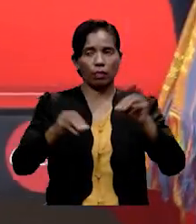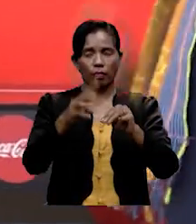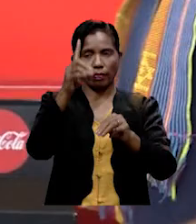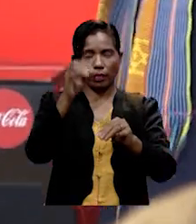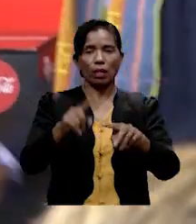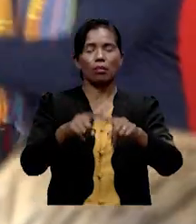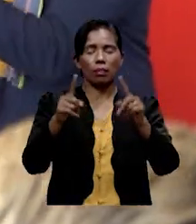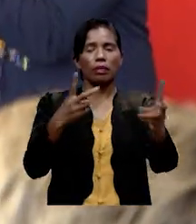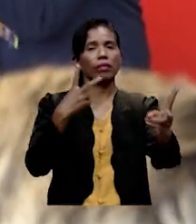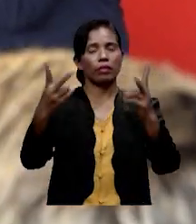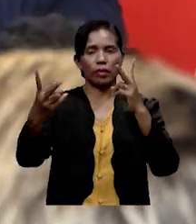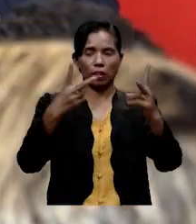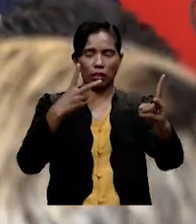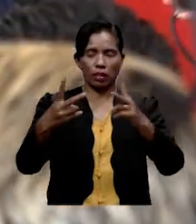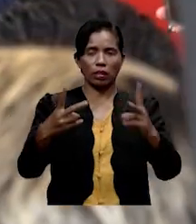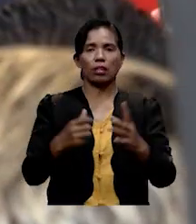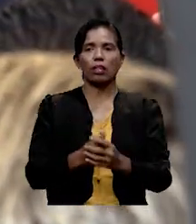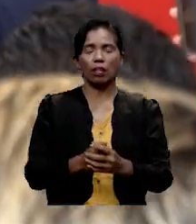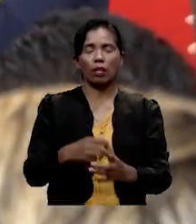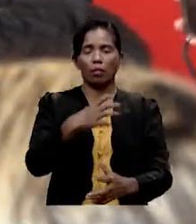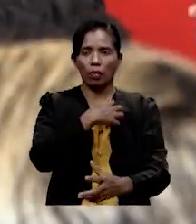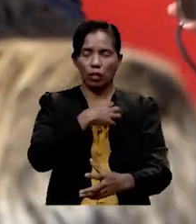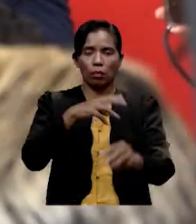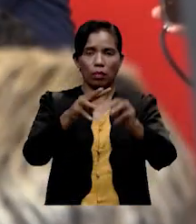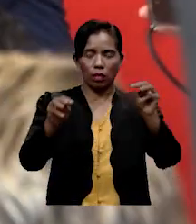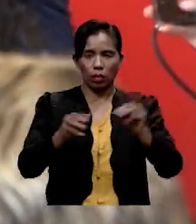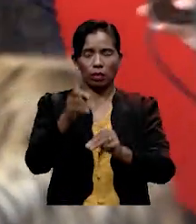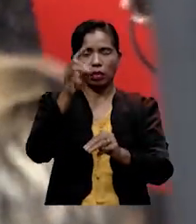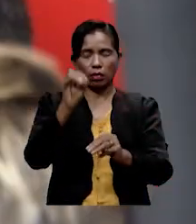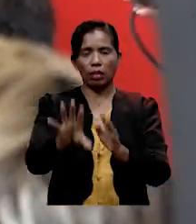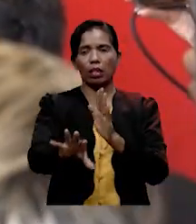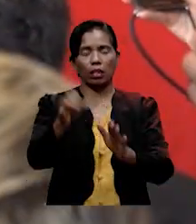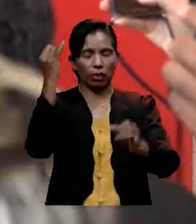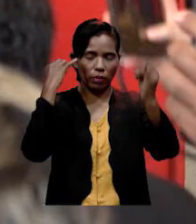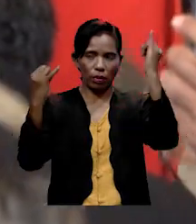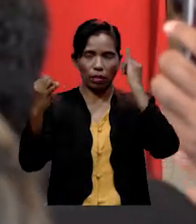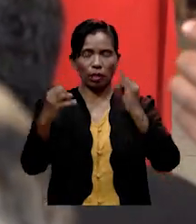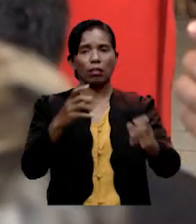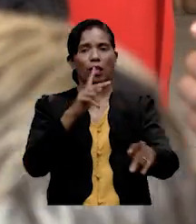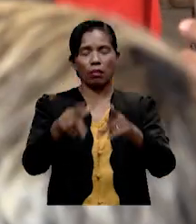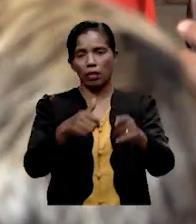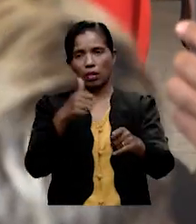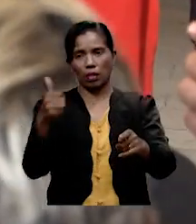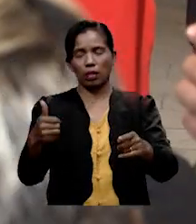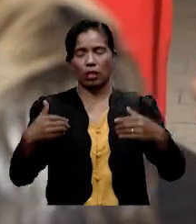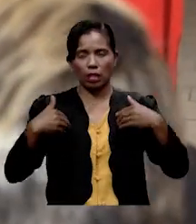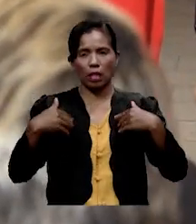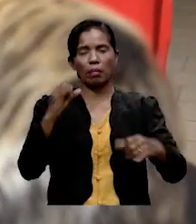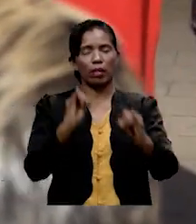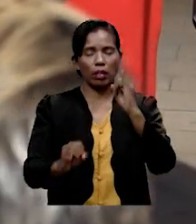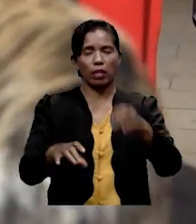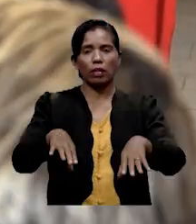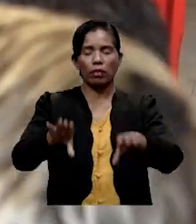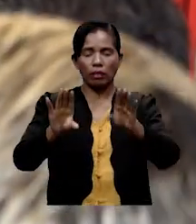Maybe durante visita trofeo Copa Mundial ne Penitelli Municipio Dili hetan informasaun hosi fontes balung katak ia individu balung fan